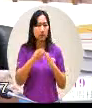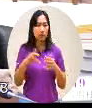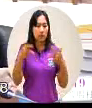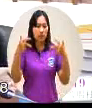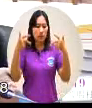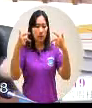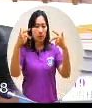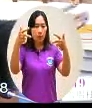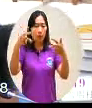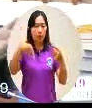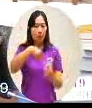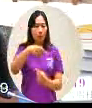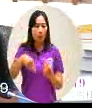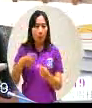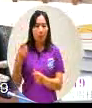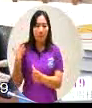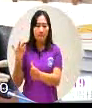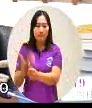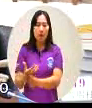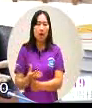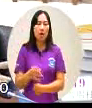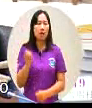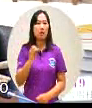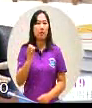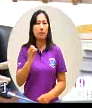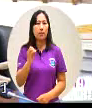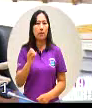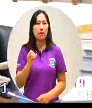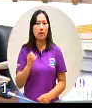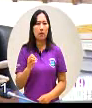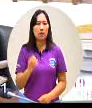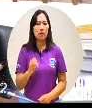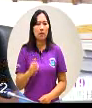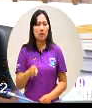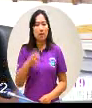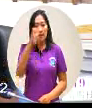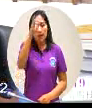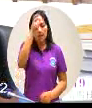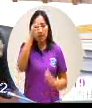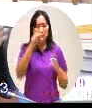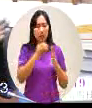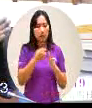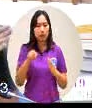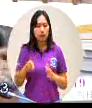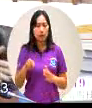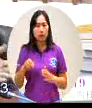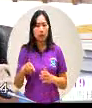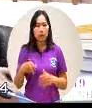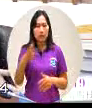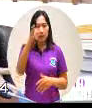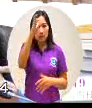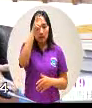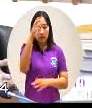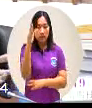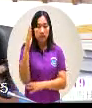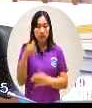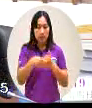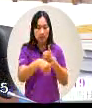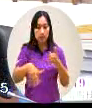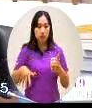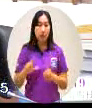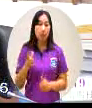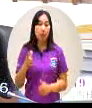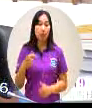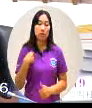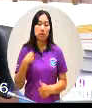步。警察局讲，哎、啊、呀，不是我警政系统的啊，我甲你交涉怎么样啊？警政系统现在目前伫联盟的才10%尔，因是